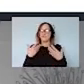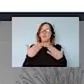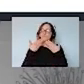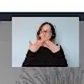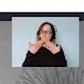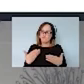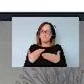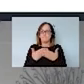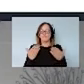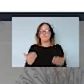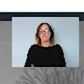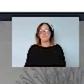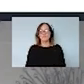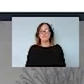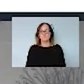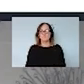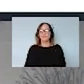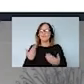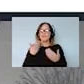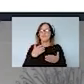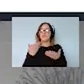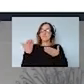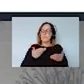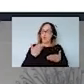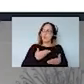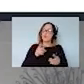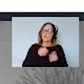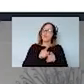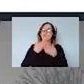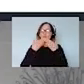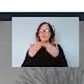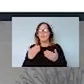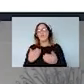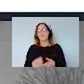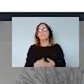też z jednej strony podziękować, z drugiej strony zaprosić do udziału, podziękować, ponieważ